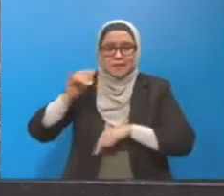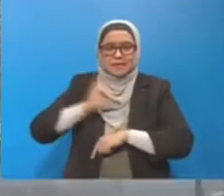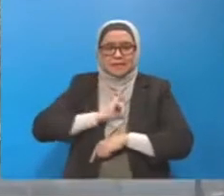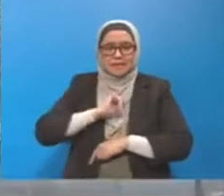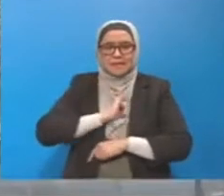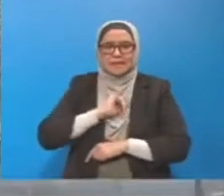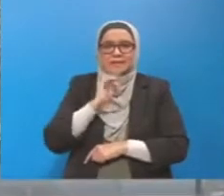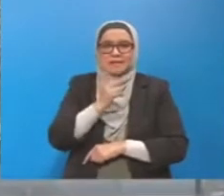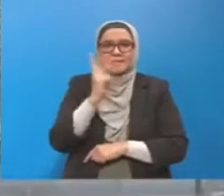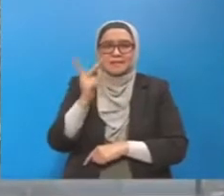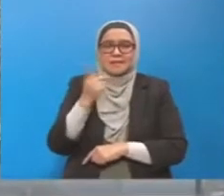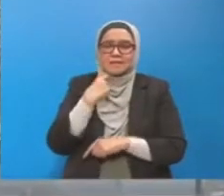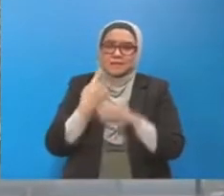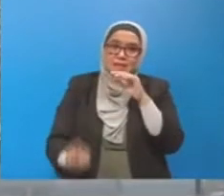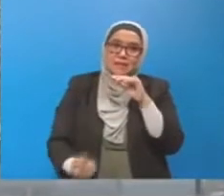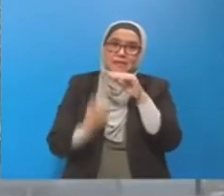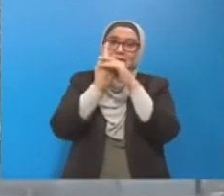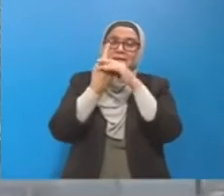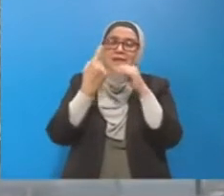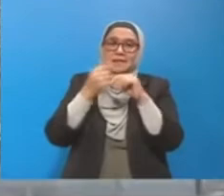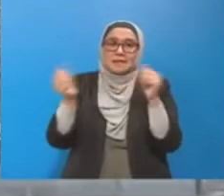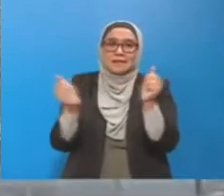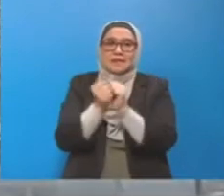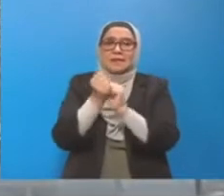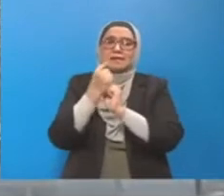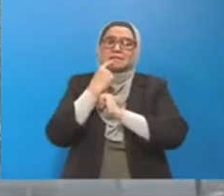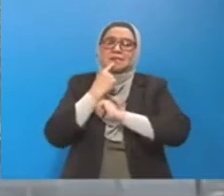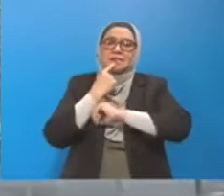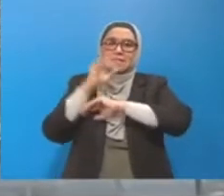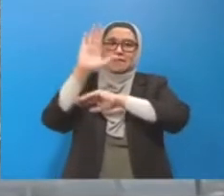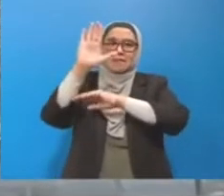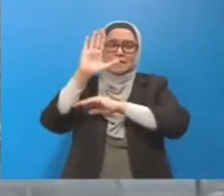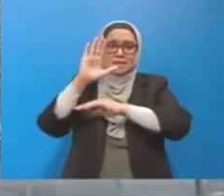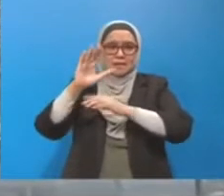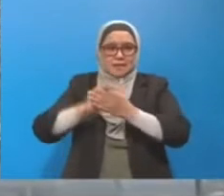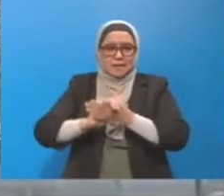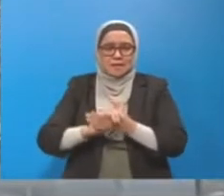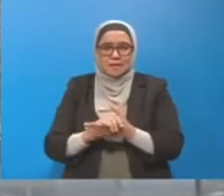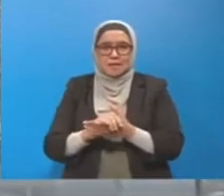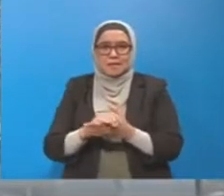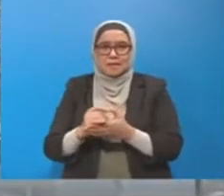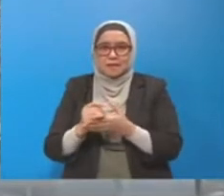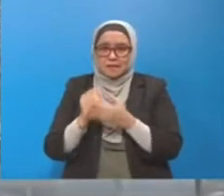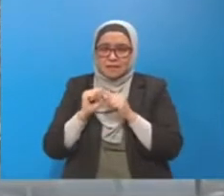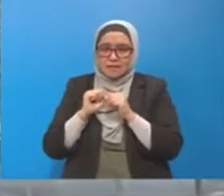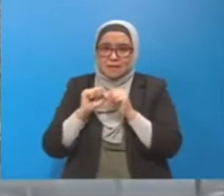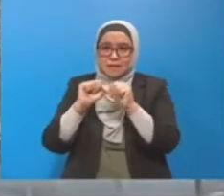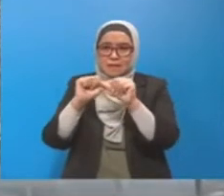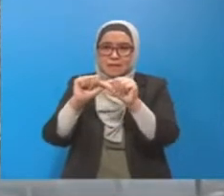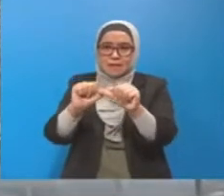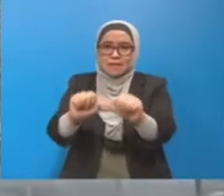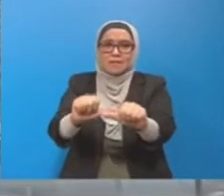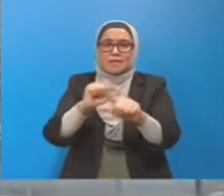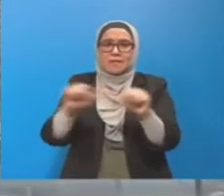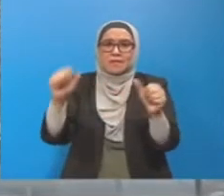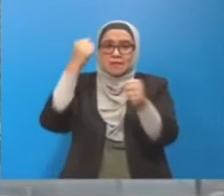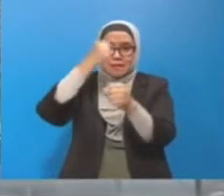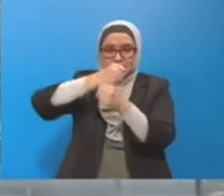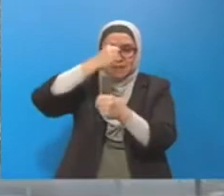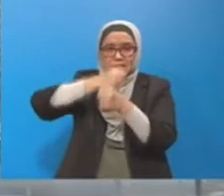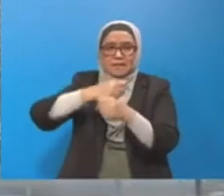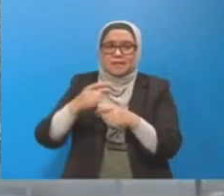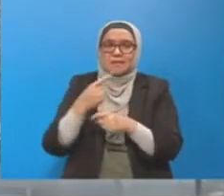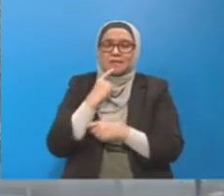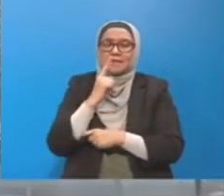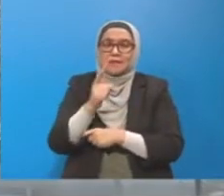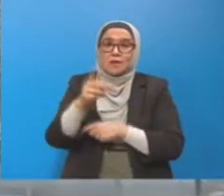dengan eh jaminan jok security jadi salah satunya pada Hai ini setiap kerjaannya itu